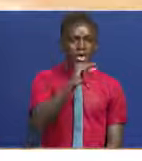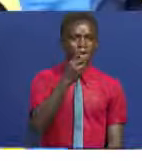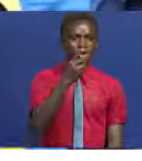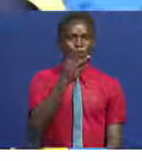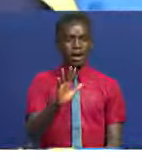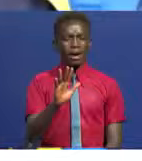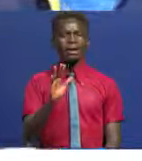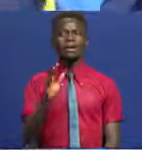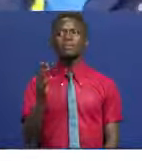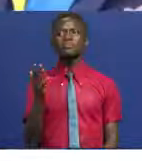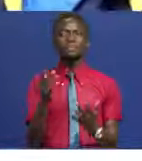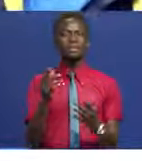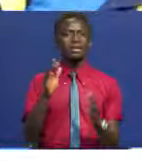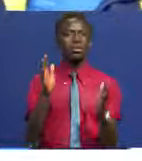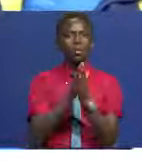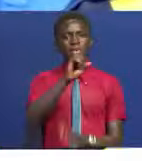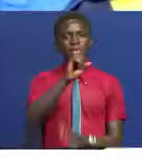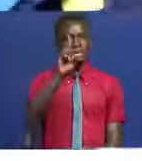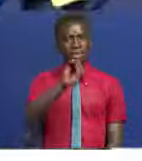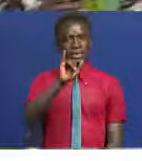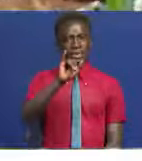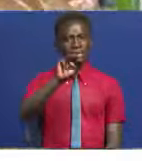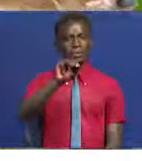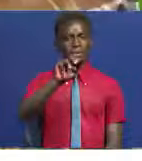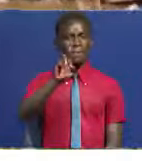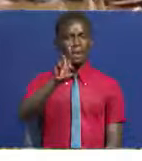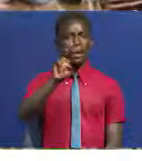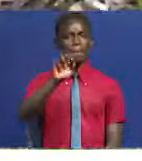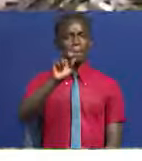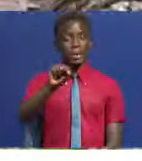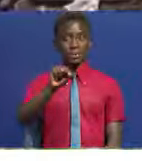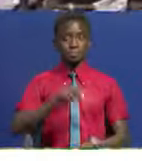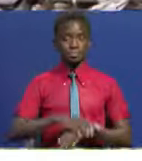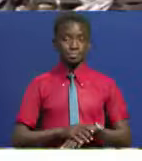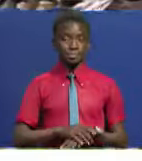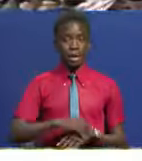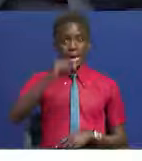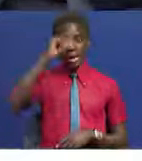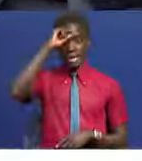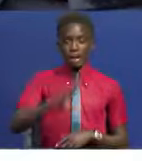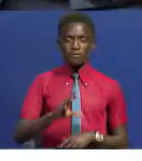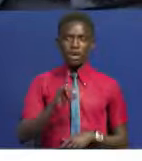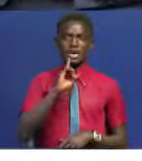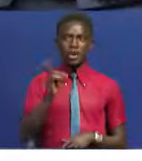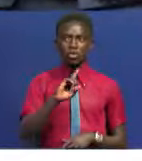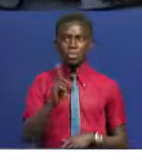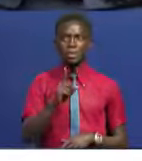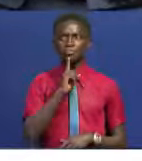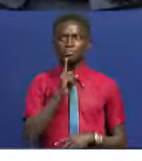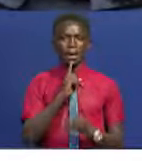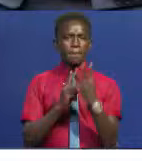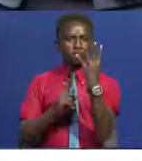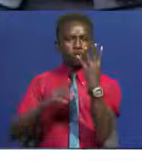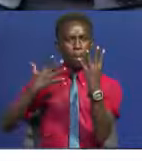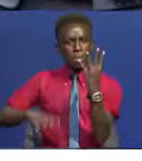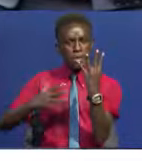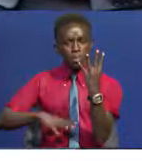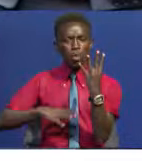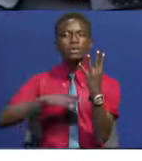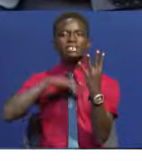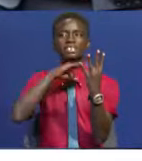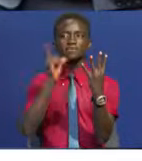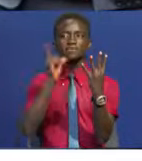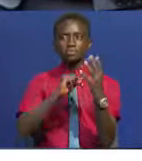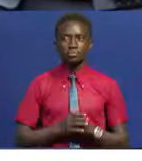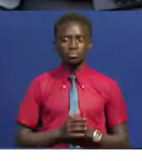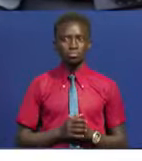Nairobi. Kulingana na gavana wa Nairobi Johnson Sakaja, watu wane walifariki. Where the structures need to be cleared, they must be cleared,